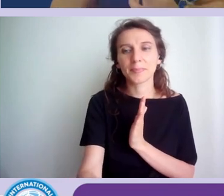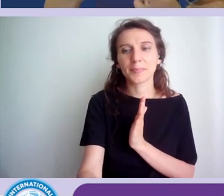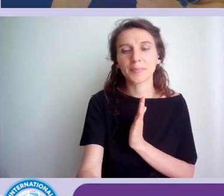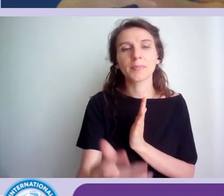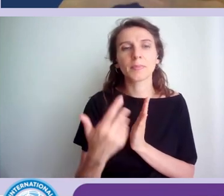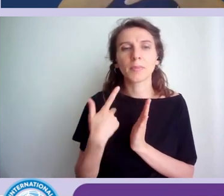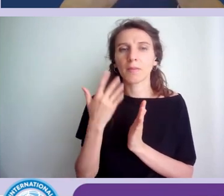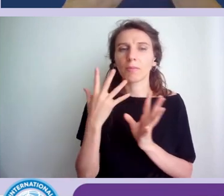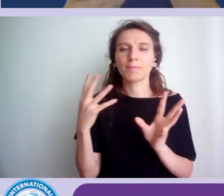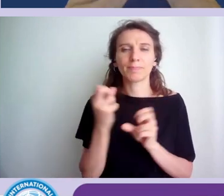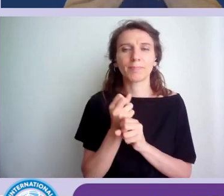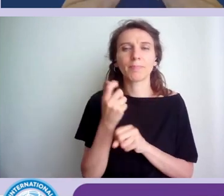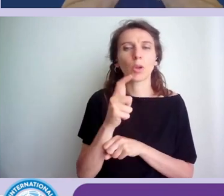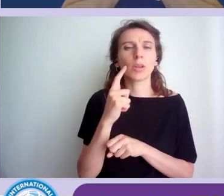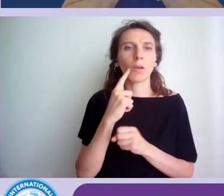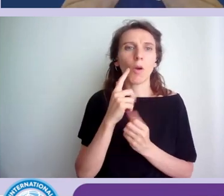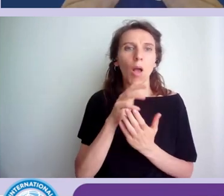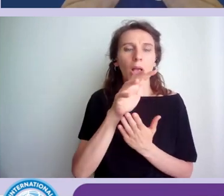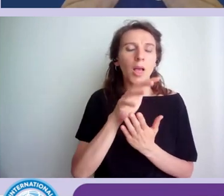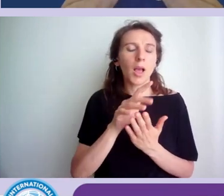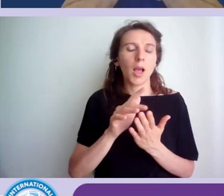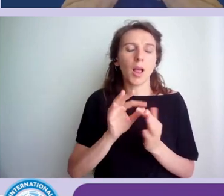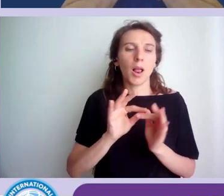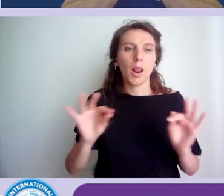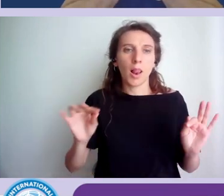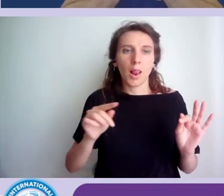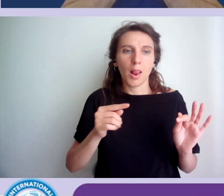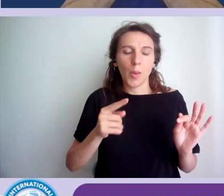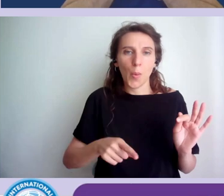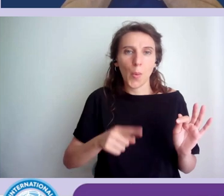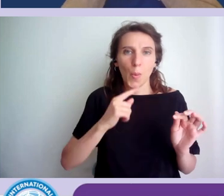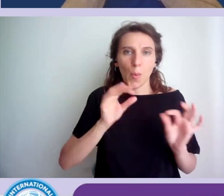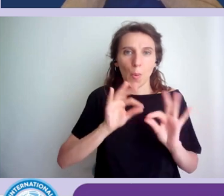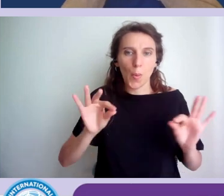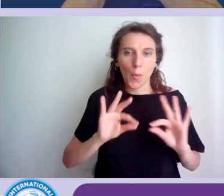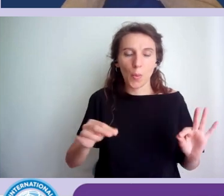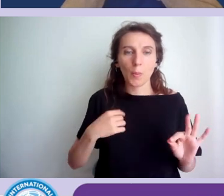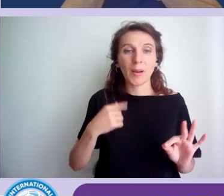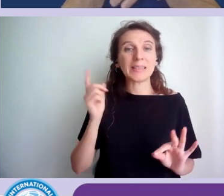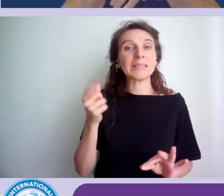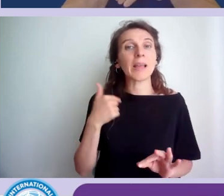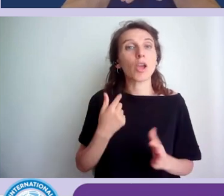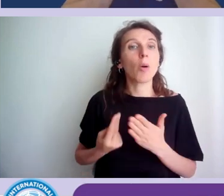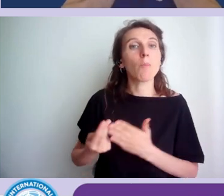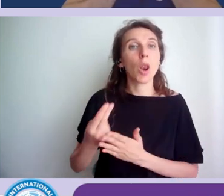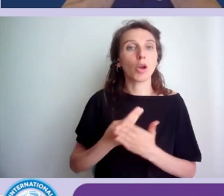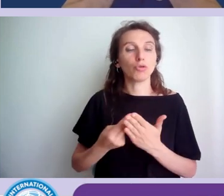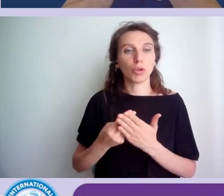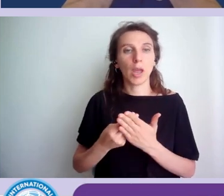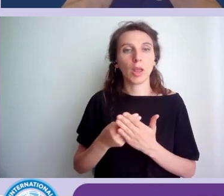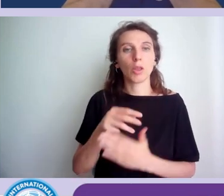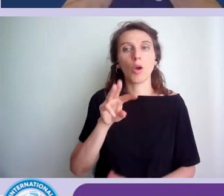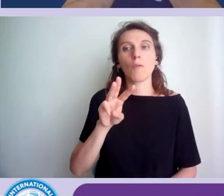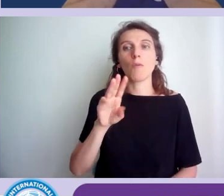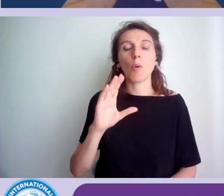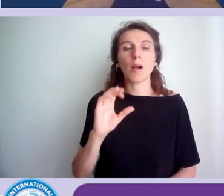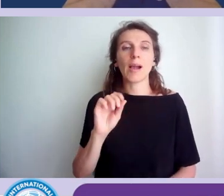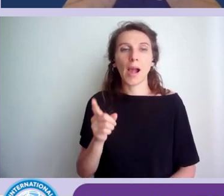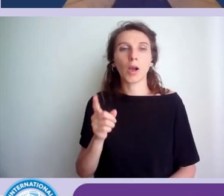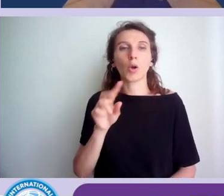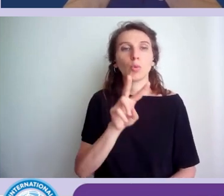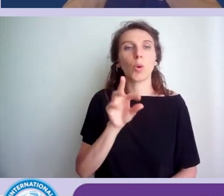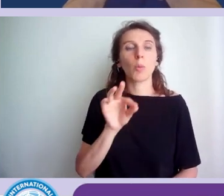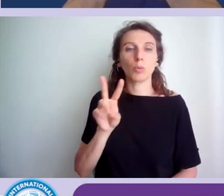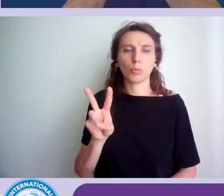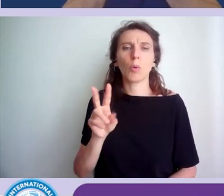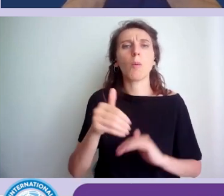sintetizzo perché è molto lunga e la domanda è se io progetto secondo vcar 2.2 faccio